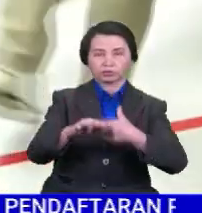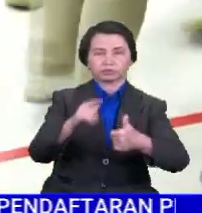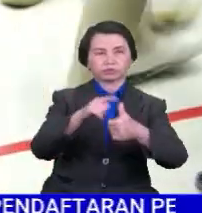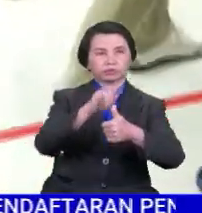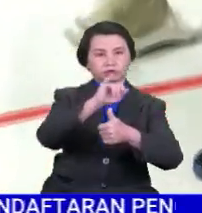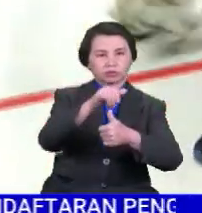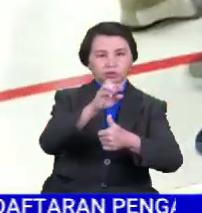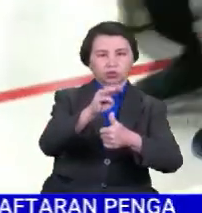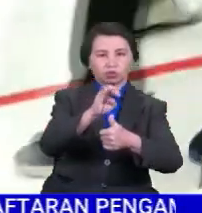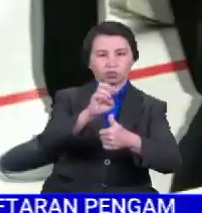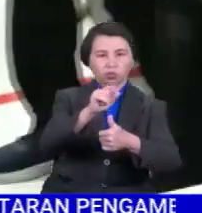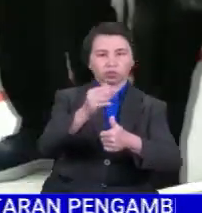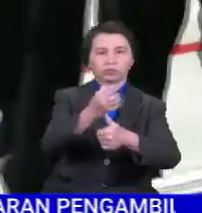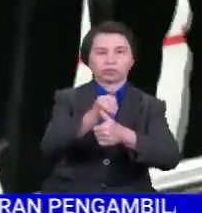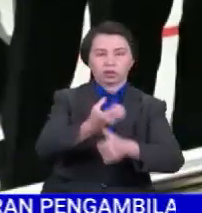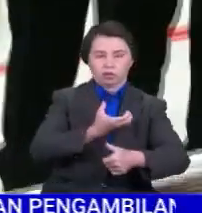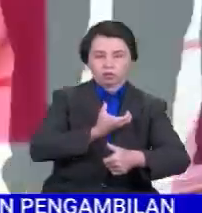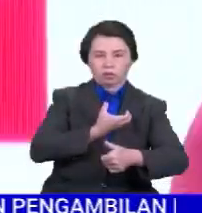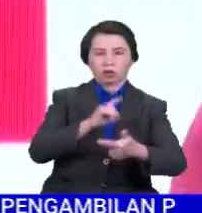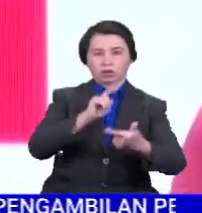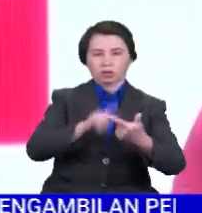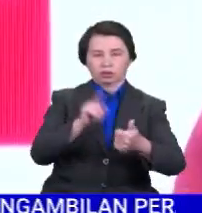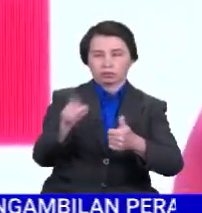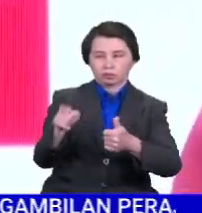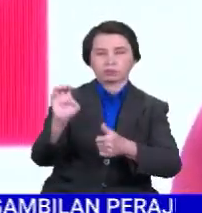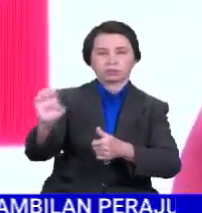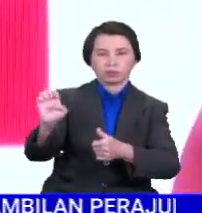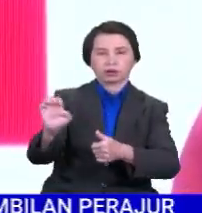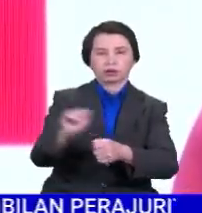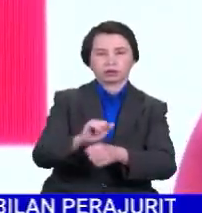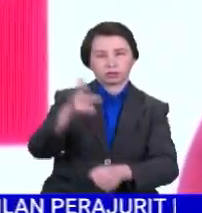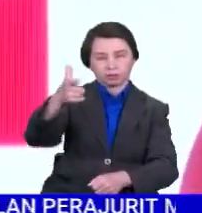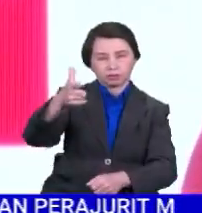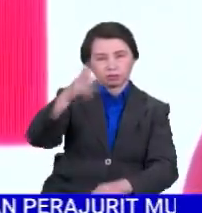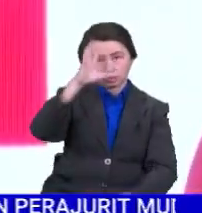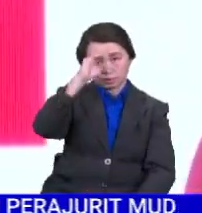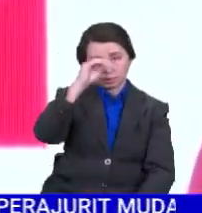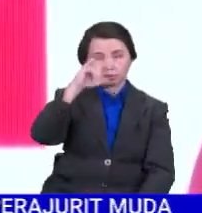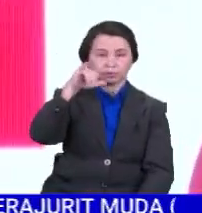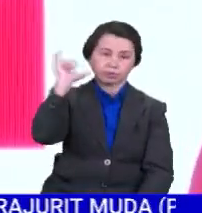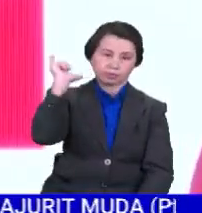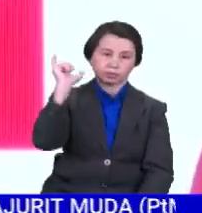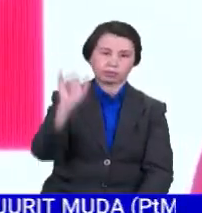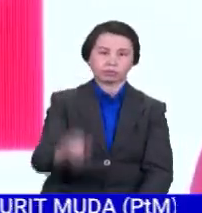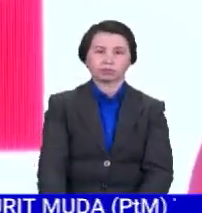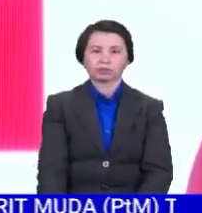Jonathan Wong turut membutirkan emas dalam acara 10 meter air pistol lelaki semalam.